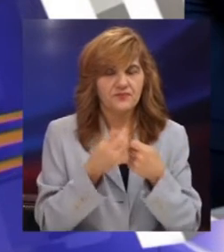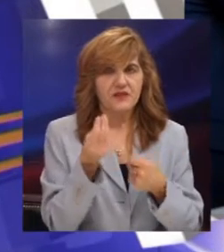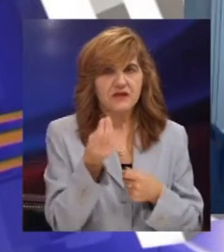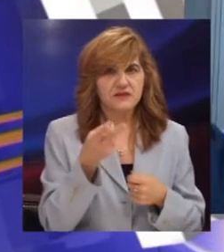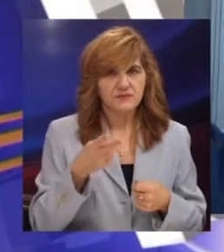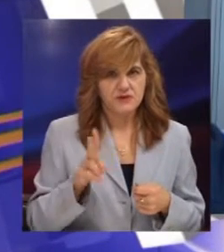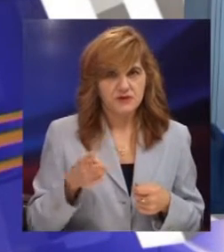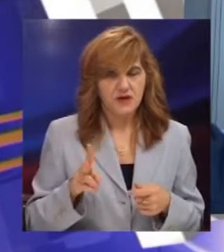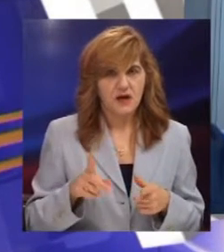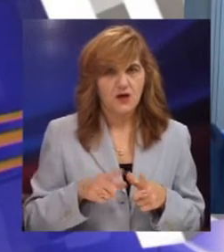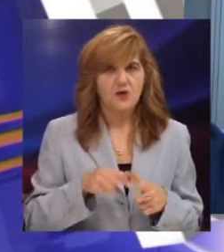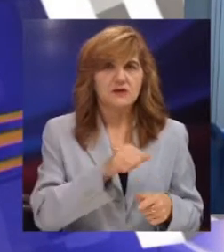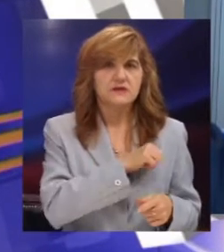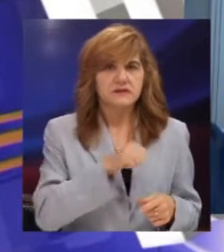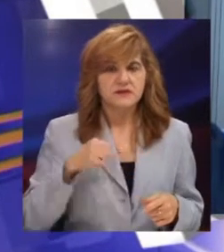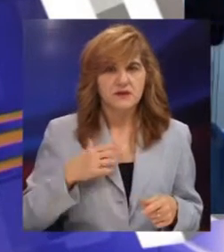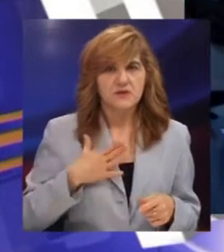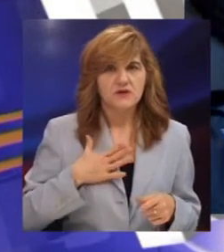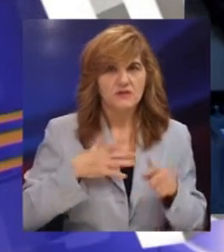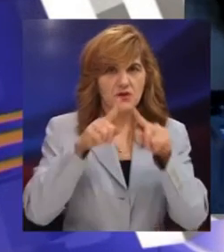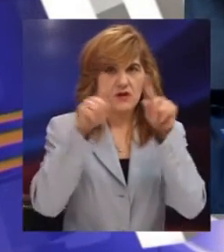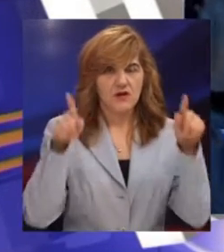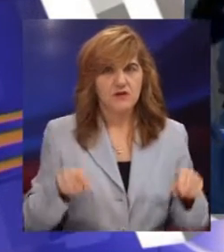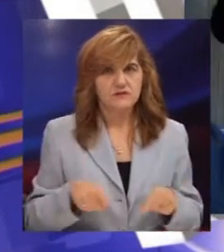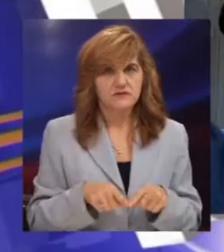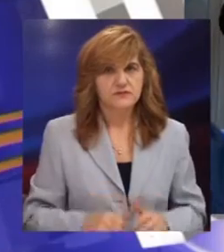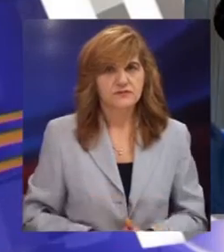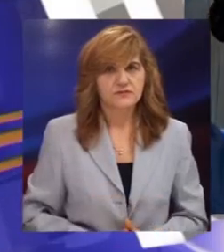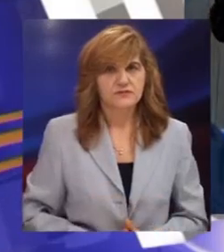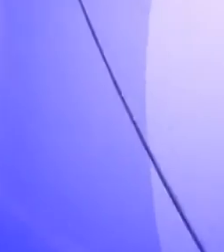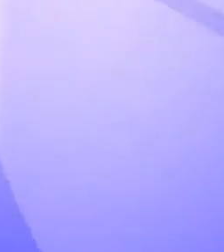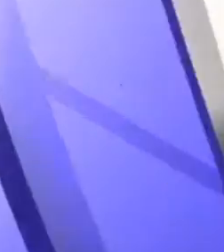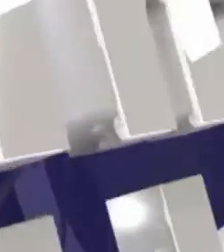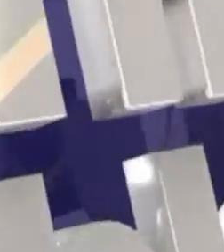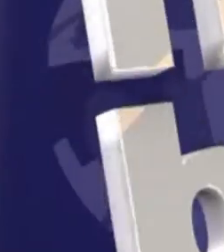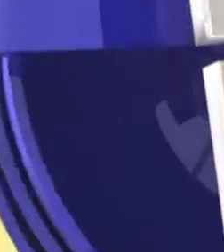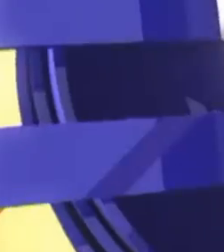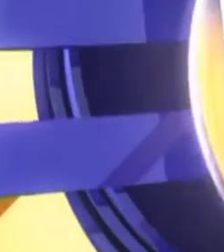sa Srpskom naprednom strankom, a samostalno sa svojom listom na lokalu.